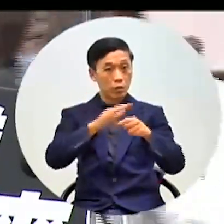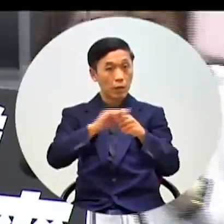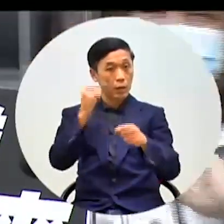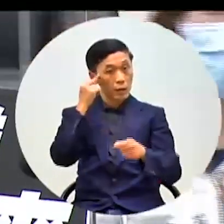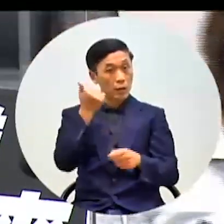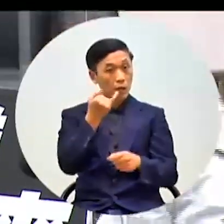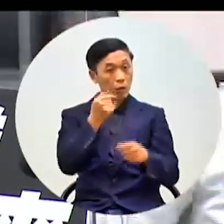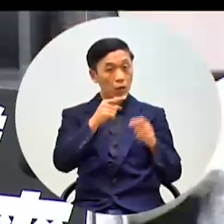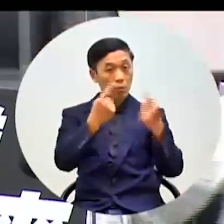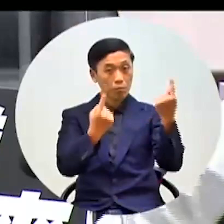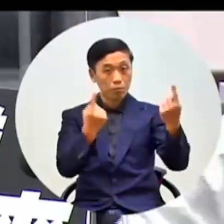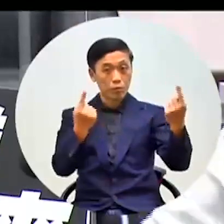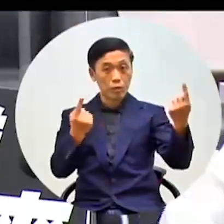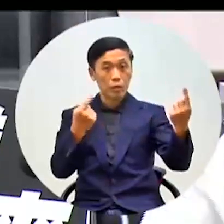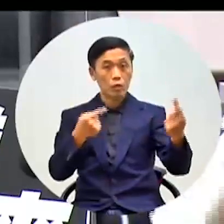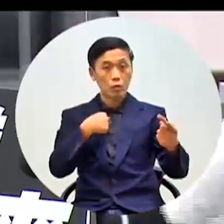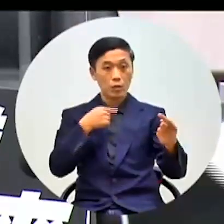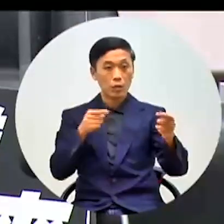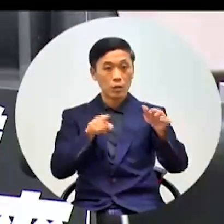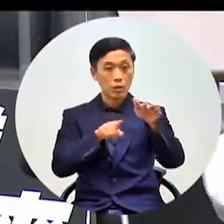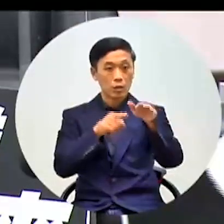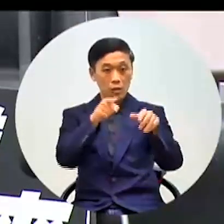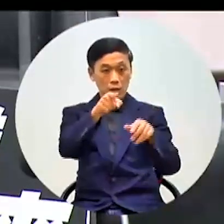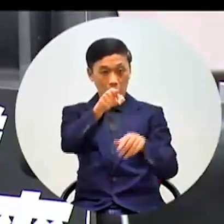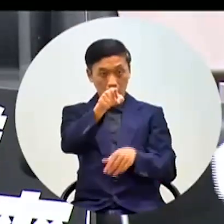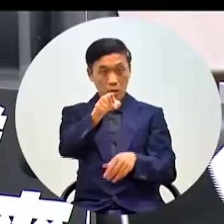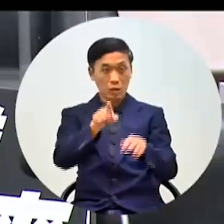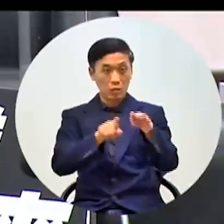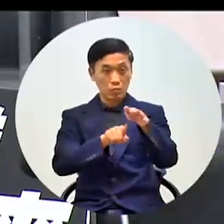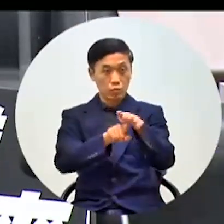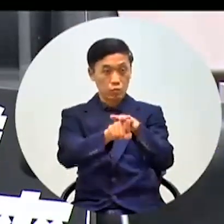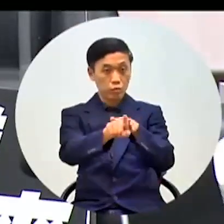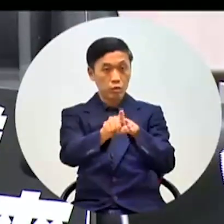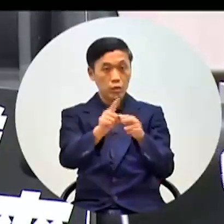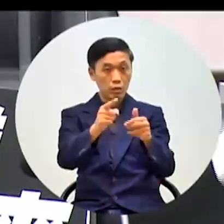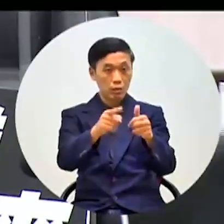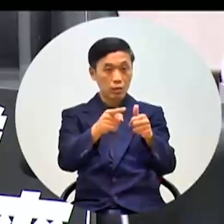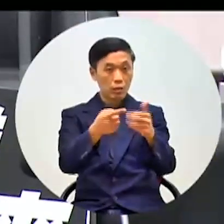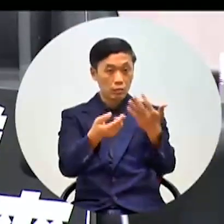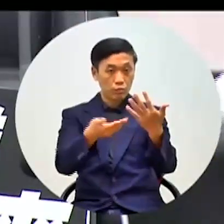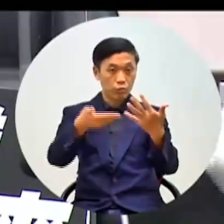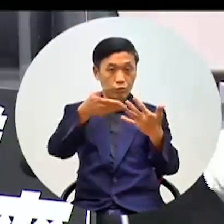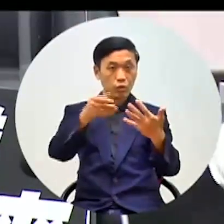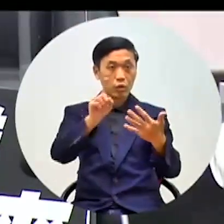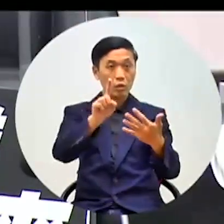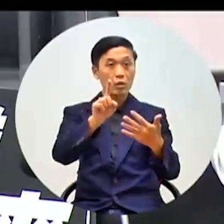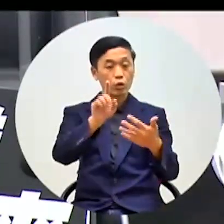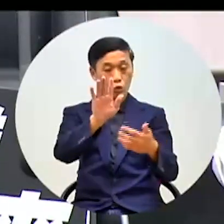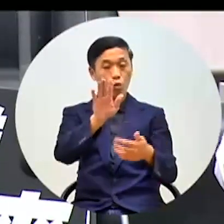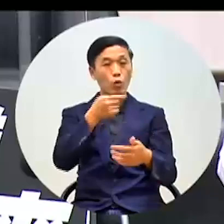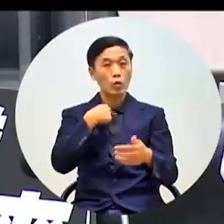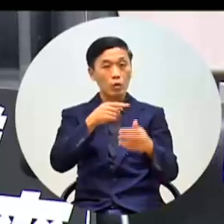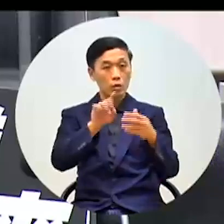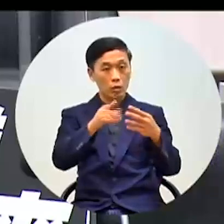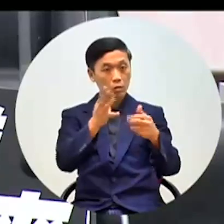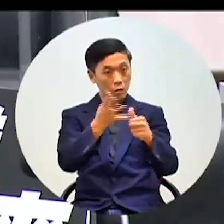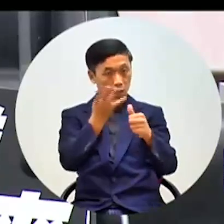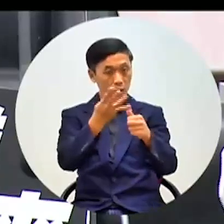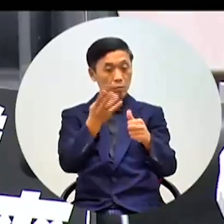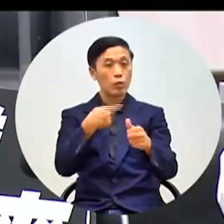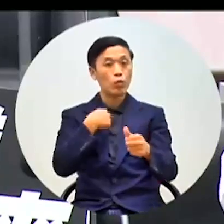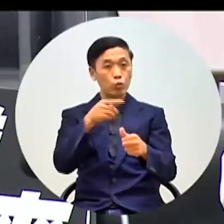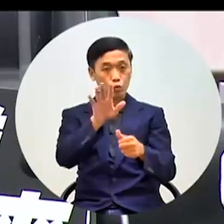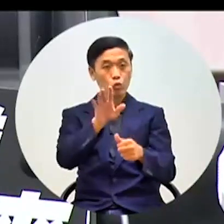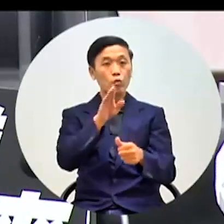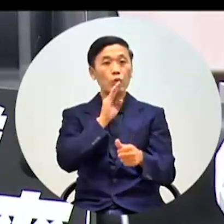是呢往前哦推挤了一名哈、哦，我想呢。我们的第四名我也要跟你恭喜哈，但是呢，我想针对